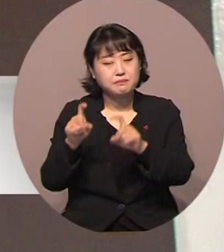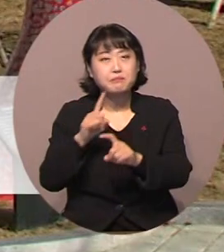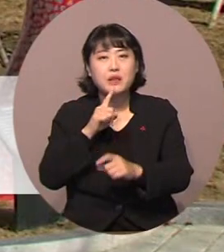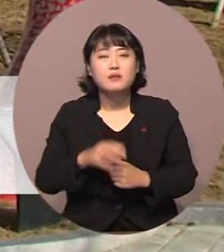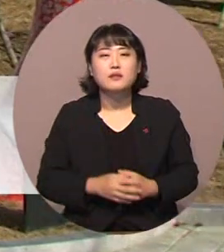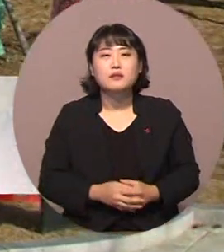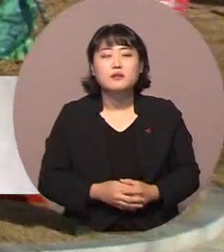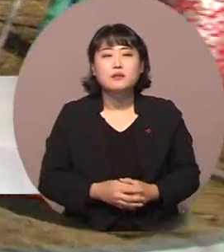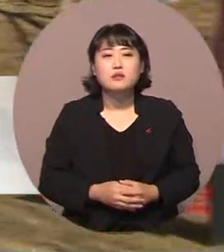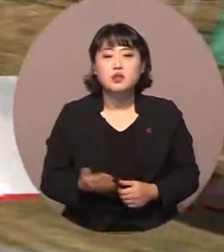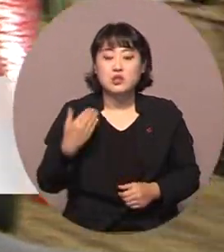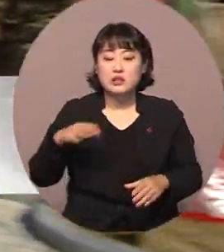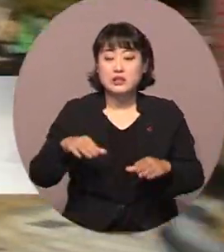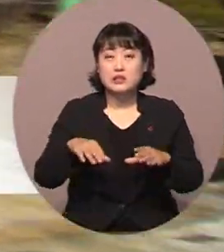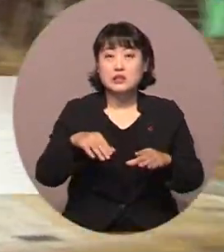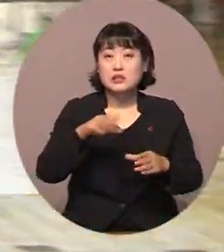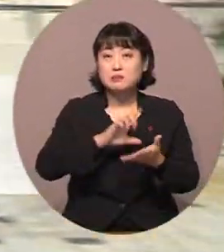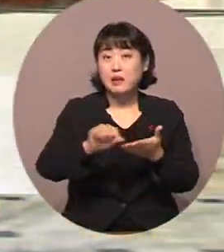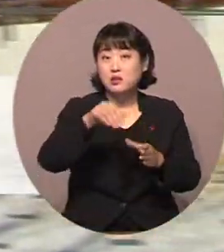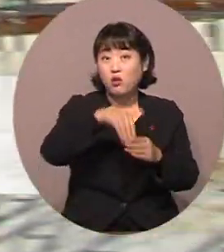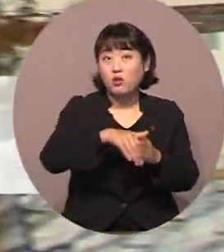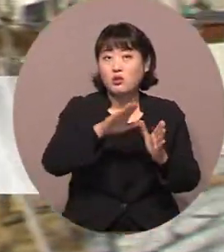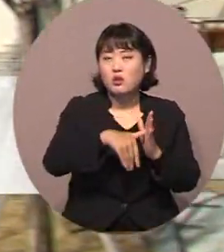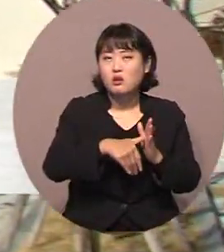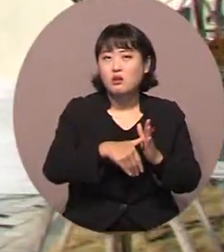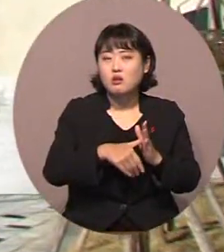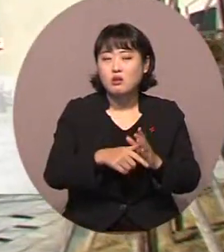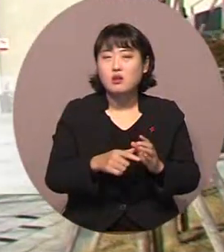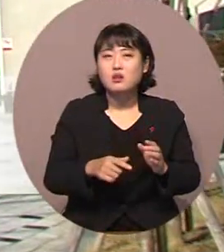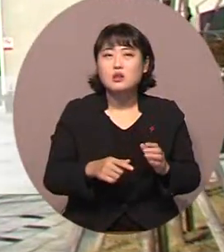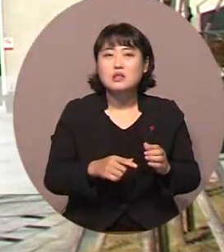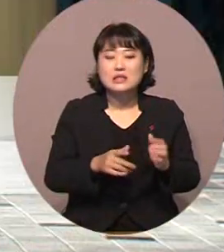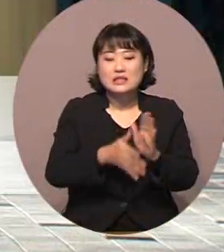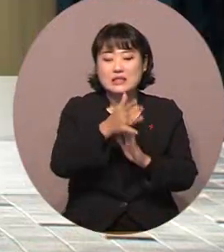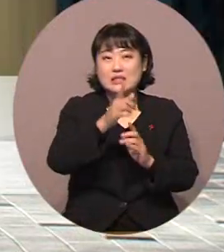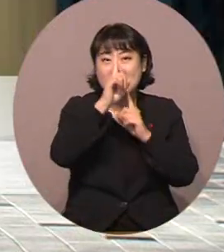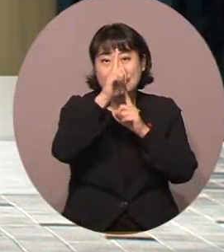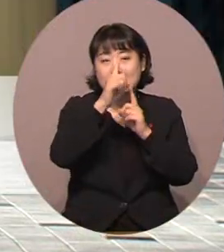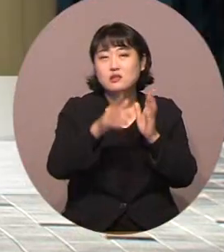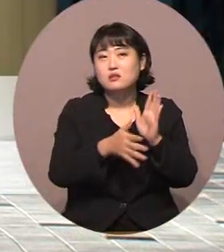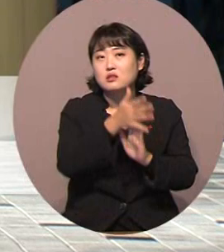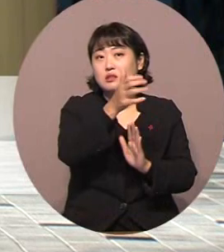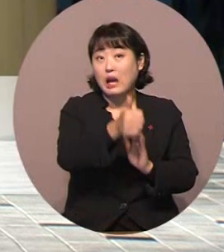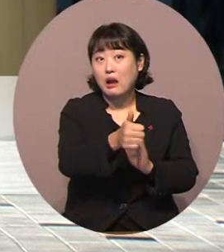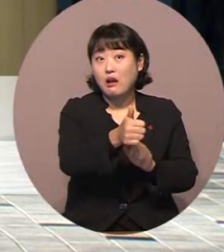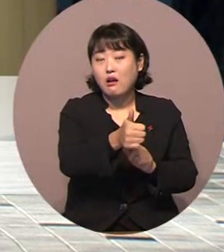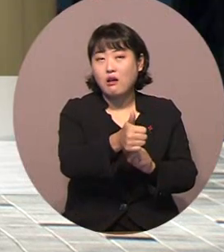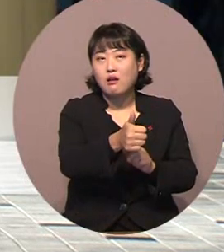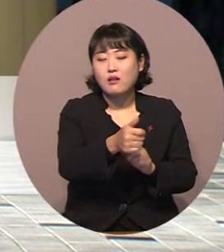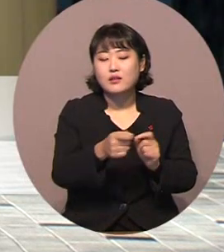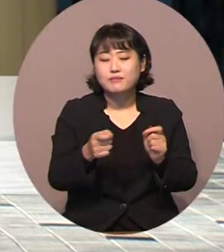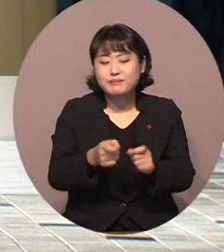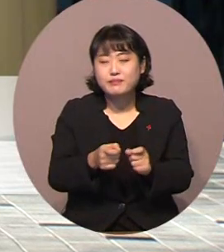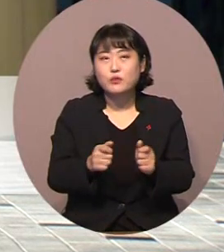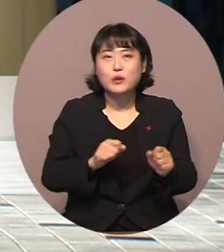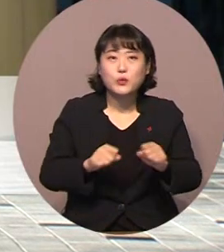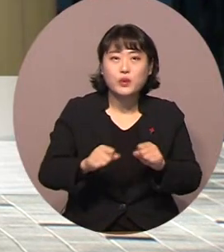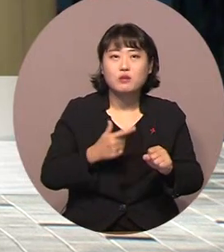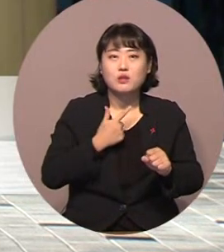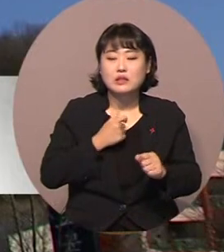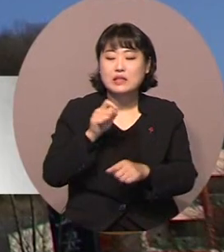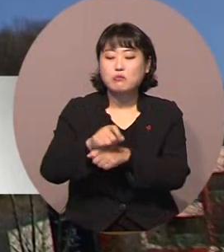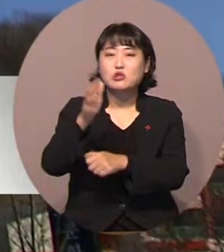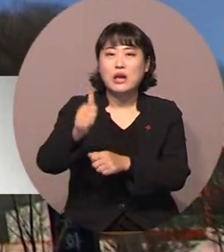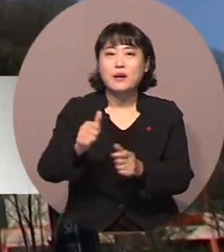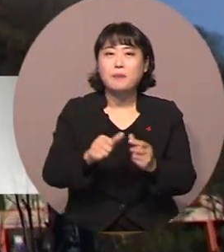지난 지방선거에서 이시장에 캠프에서 활동한 전직 시의원을 사무처장으로 선임하기 위해 기존 서류와